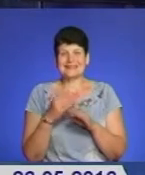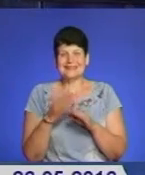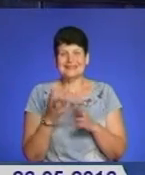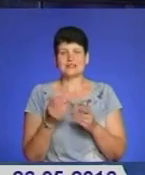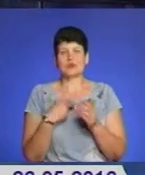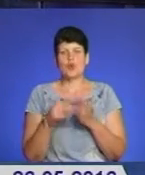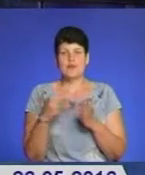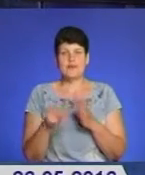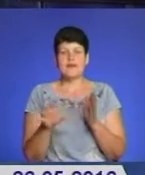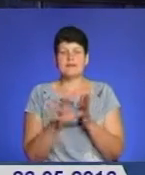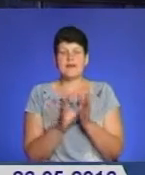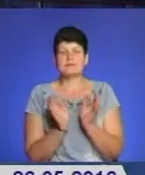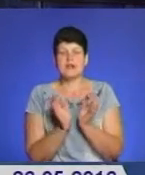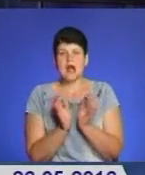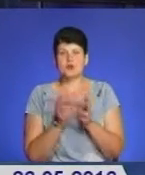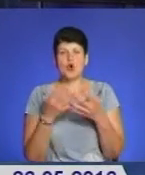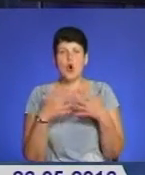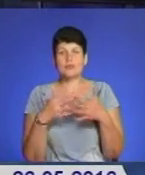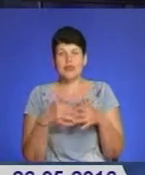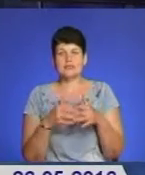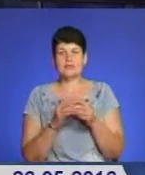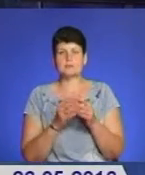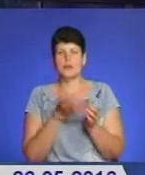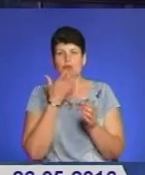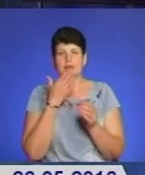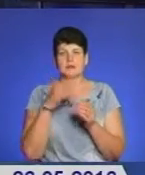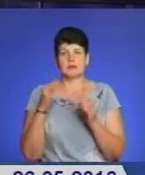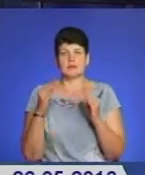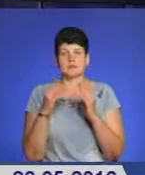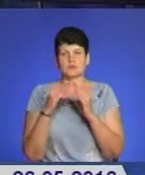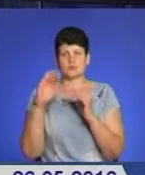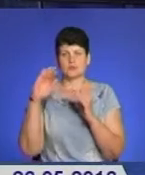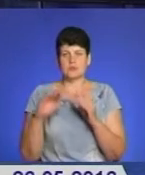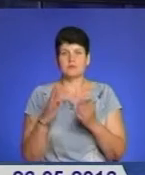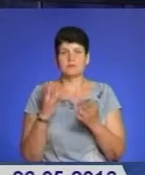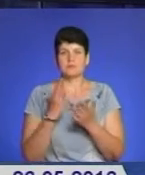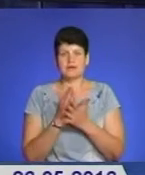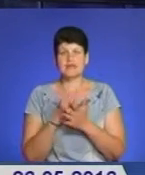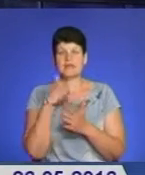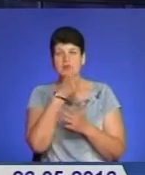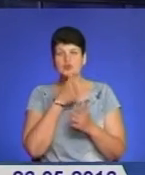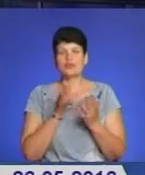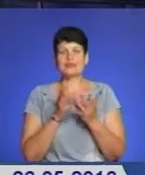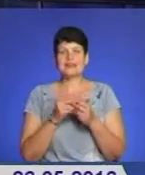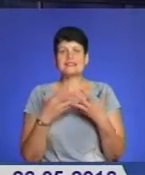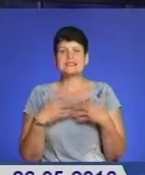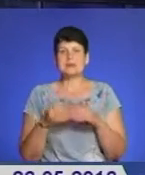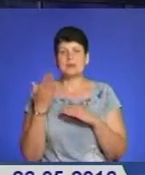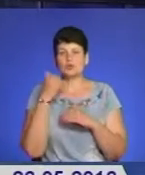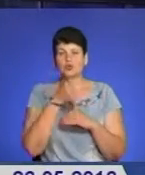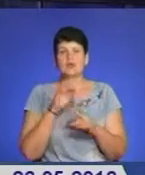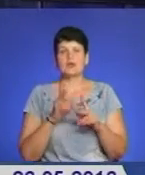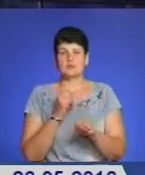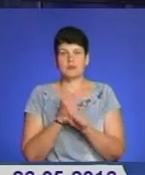придбання енергозберігаючого обладнання чи утеплення фасадів будинків сягнула річної кількості сімей минулого року. Як діє